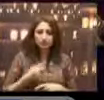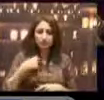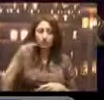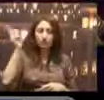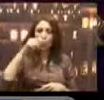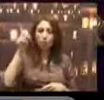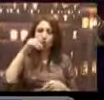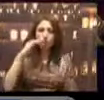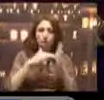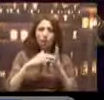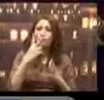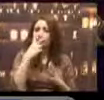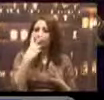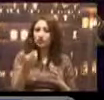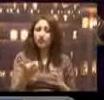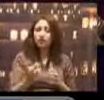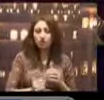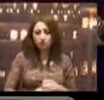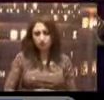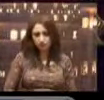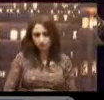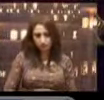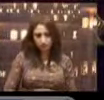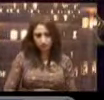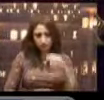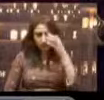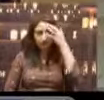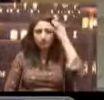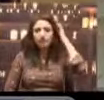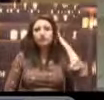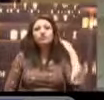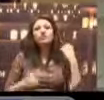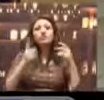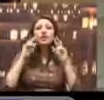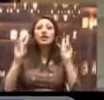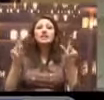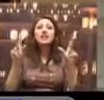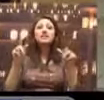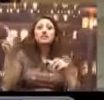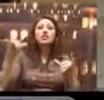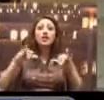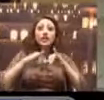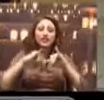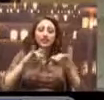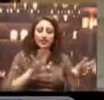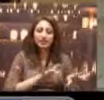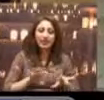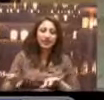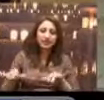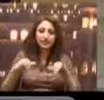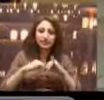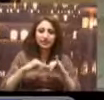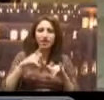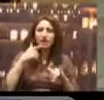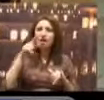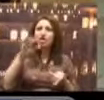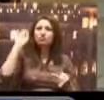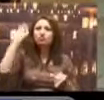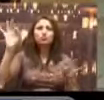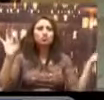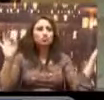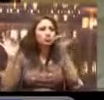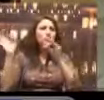على، يعني بص يعني لو مش عايز تضيع وقتك فبلاش مع التلفزيون، خش على اليوتيوب هتضحك بطريقه بشعه. فلان الفلاني بيشتم